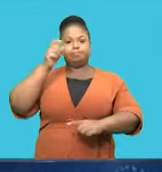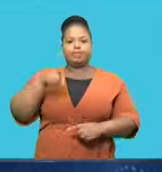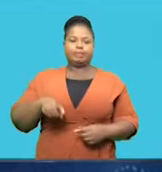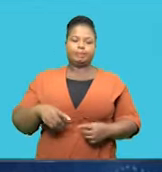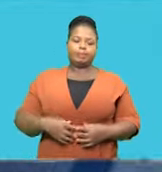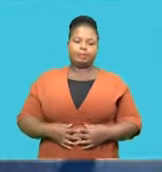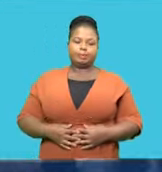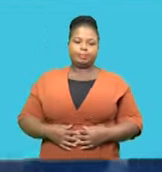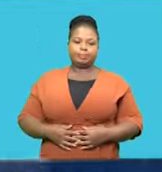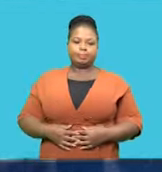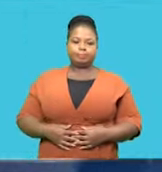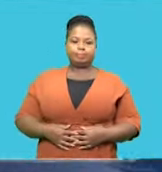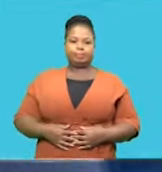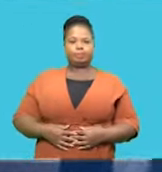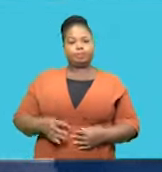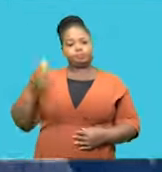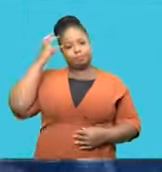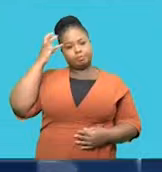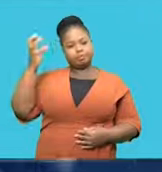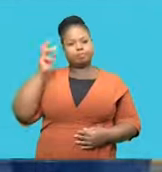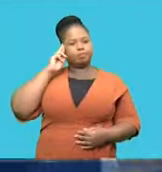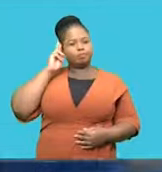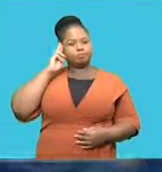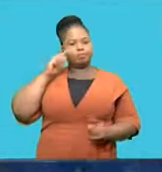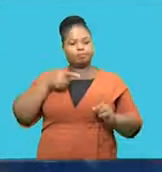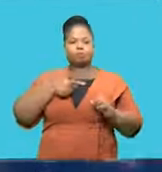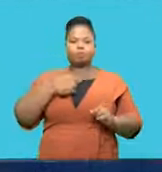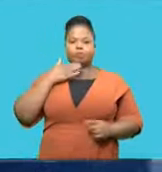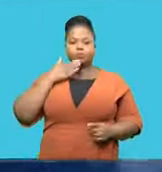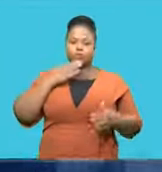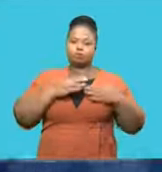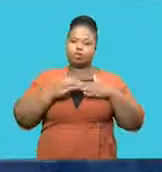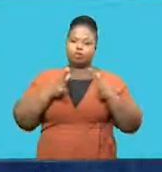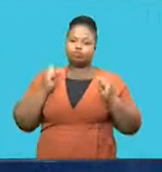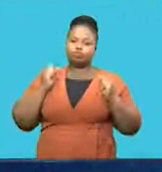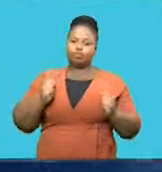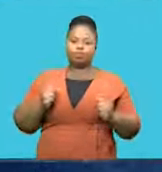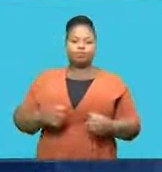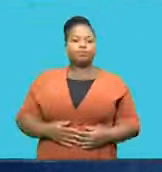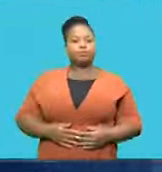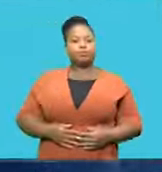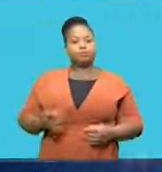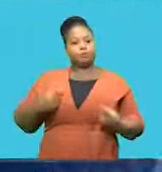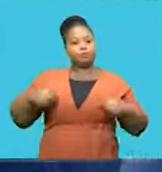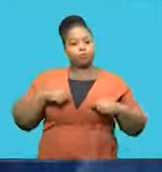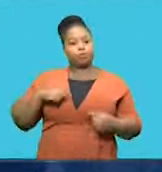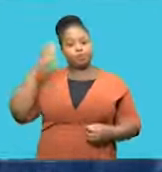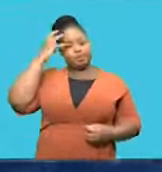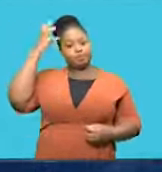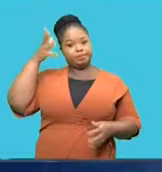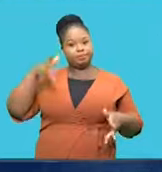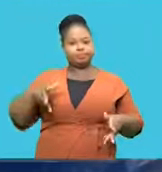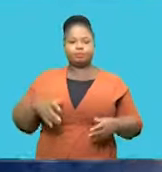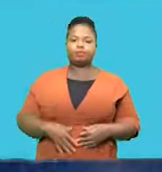simunye. Izinduna zikhumbule uShenge njengomholi obeqotho. Njoba siyinduna uyena akenza ukuthi